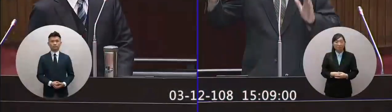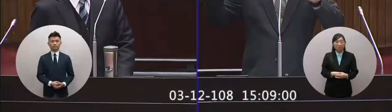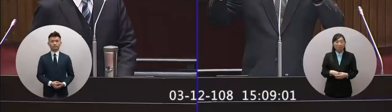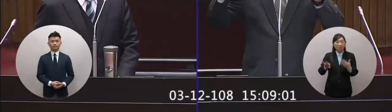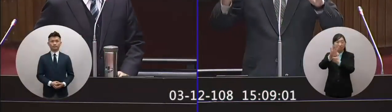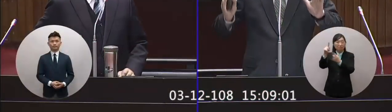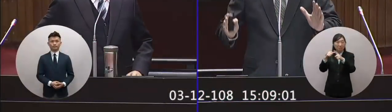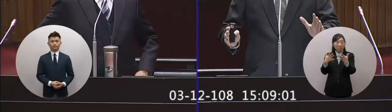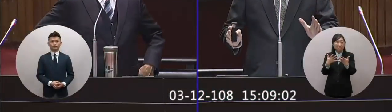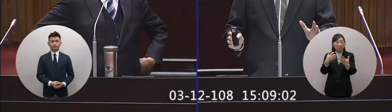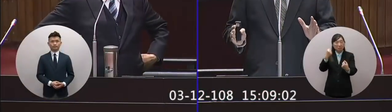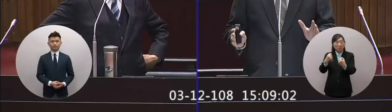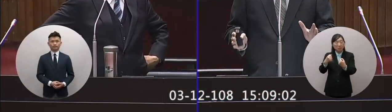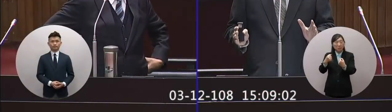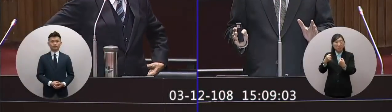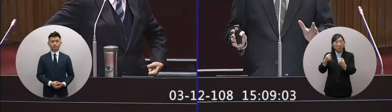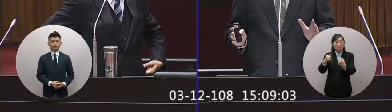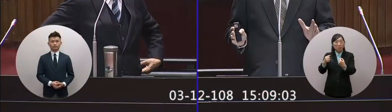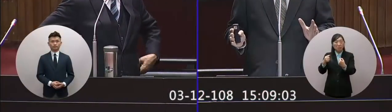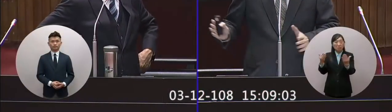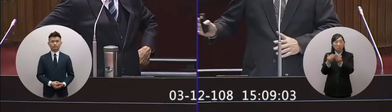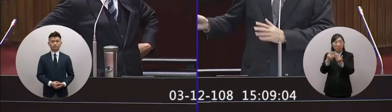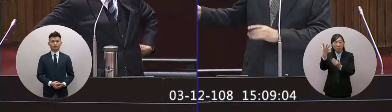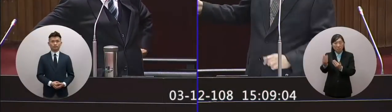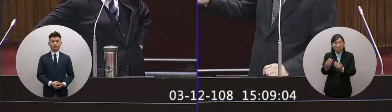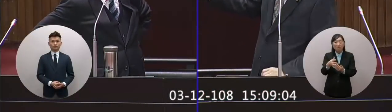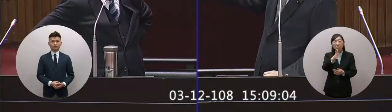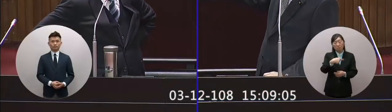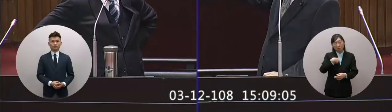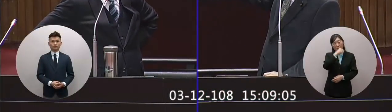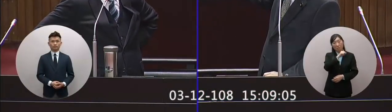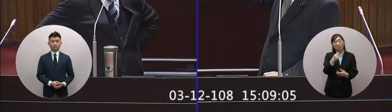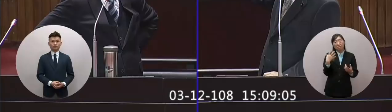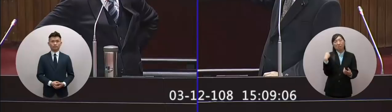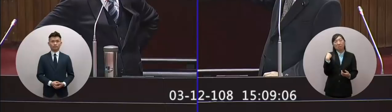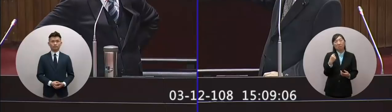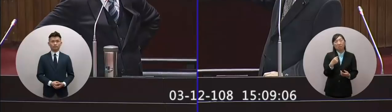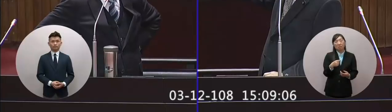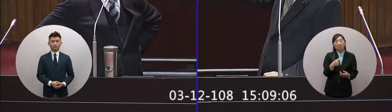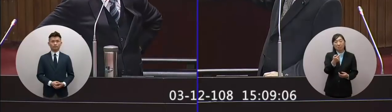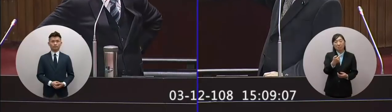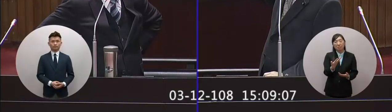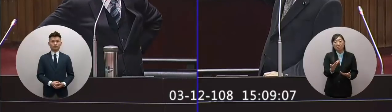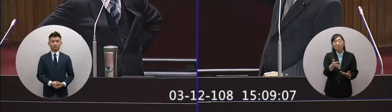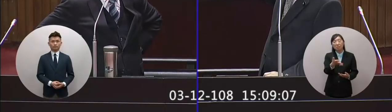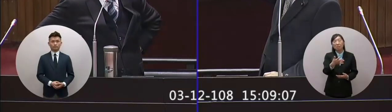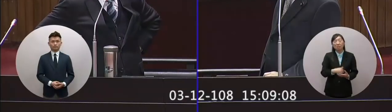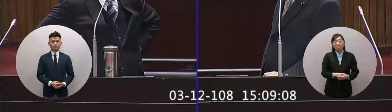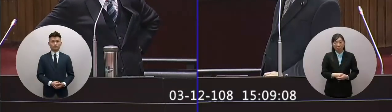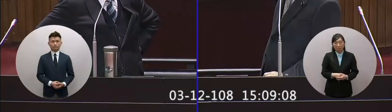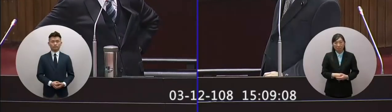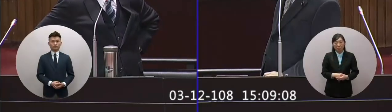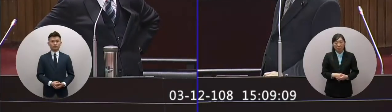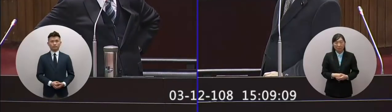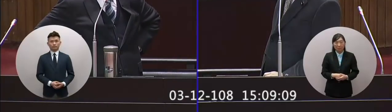哦，把人一旦降到那么样低的一个状态下。那我们为什么还是这么样高的一个比例？哦，为什么我们还是这